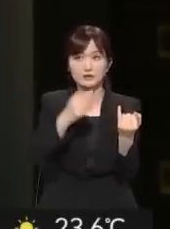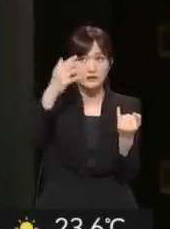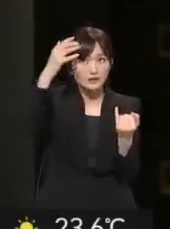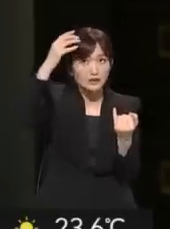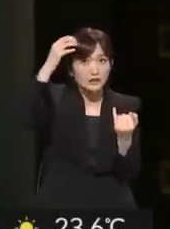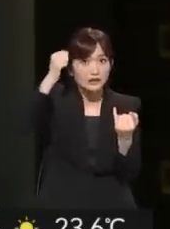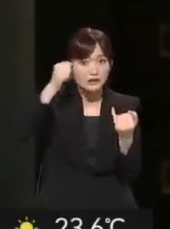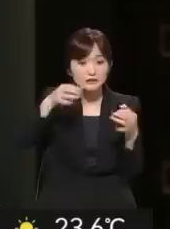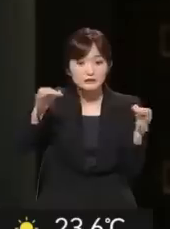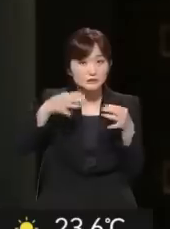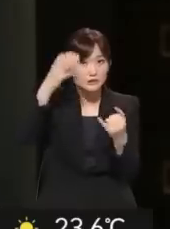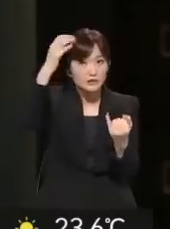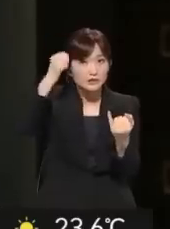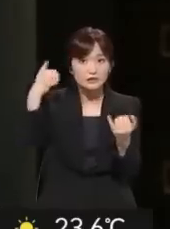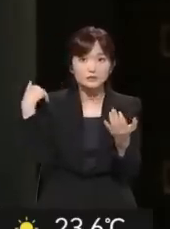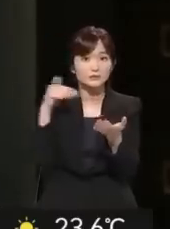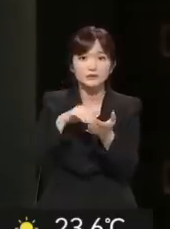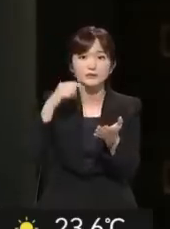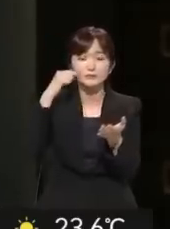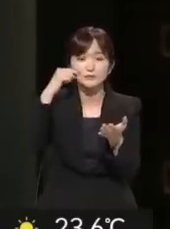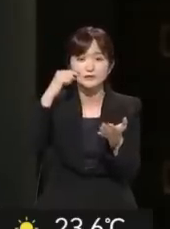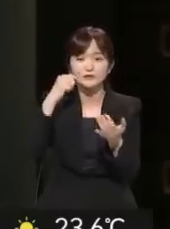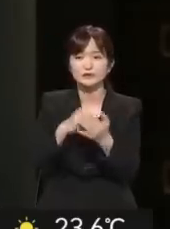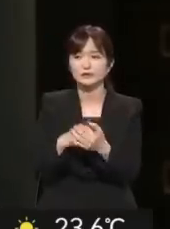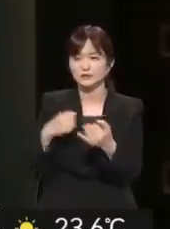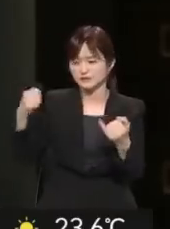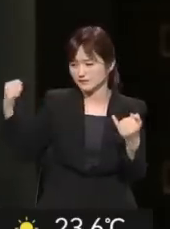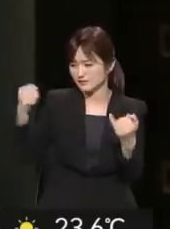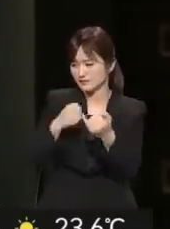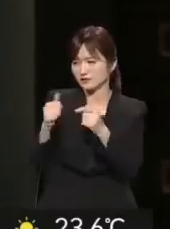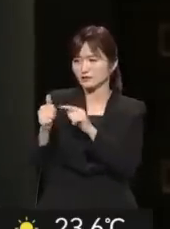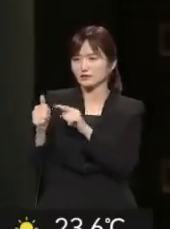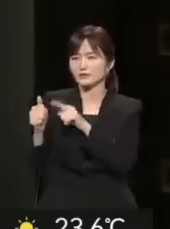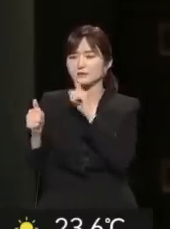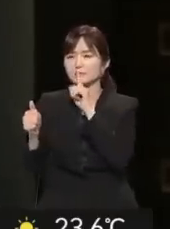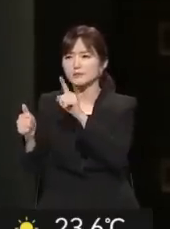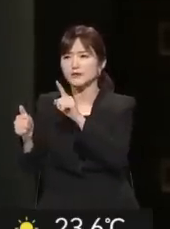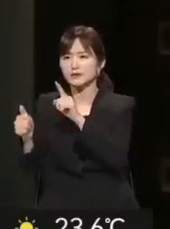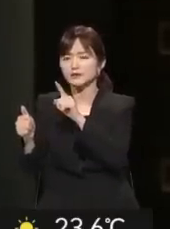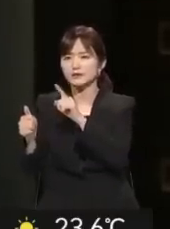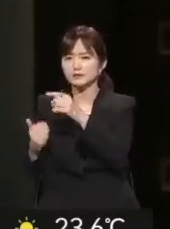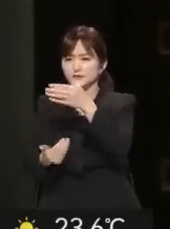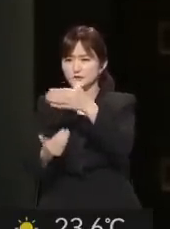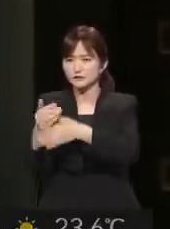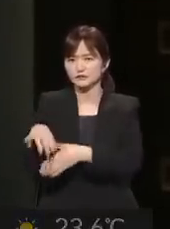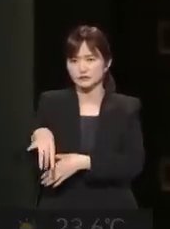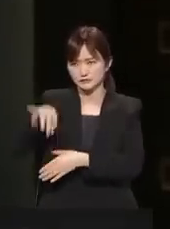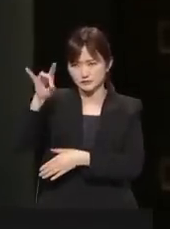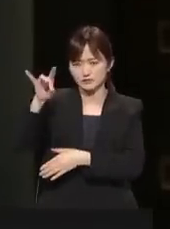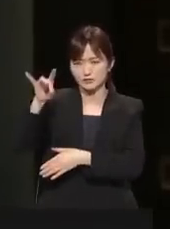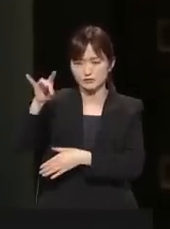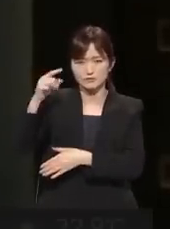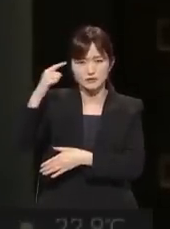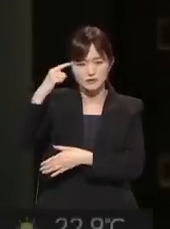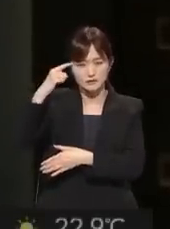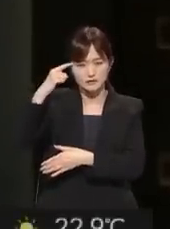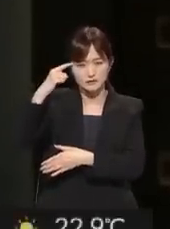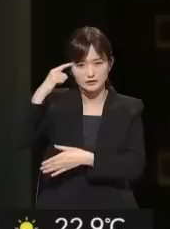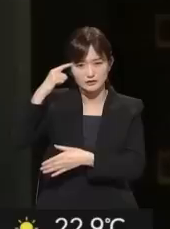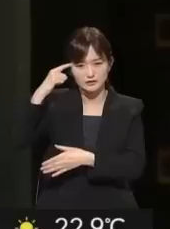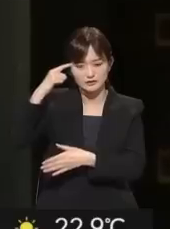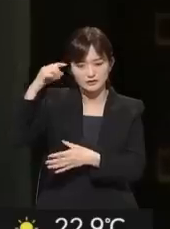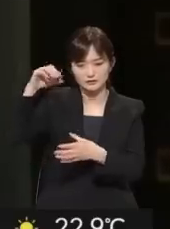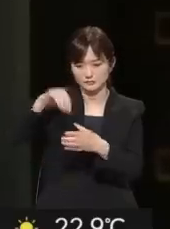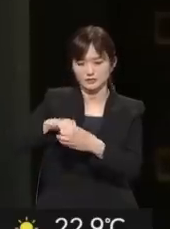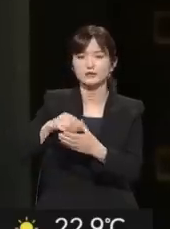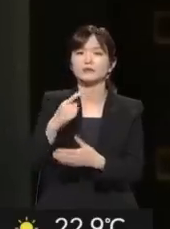기억을 되살리지 못해서이 가해자의 어떤 주장들이 사건 초반에 정말 많이 반영됐던 그런 기억이 있지